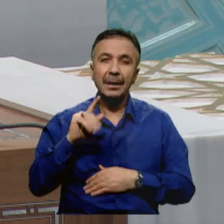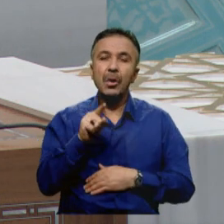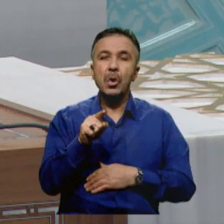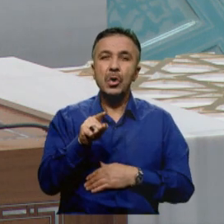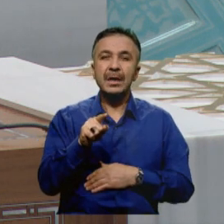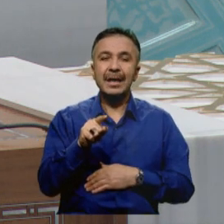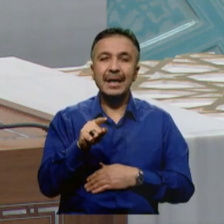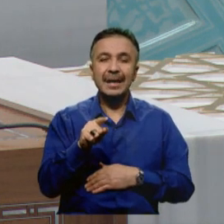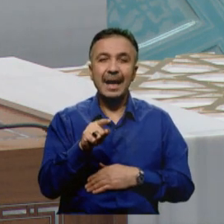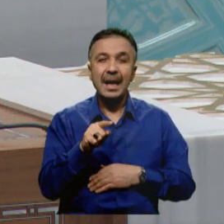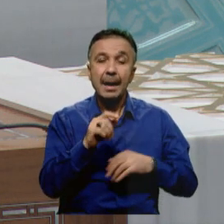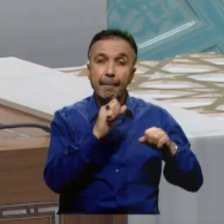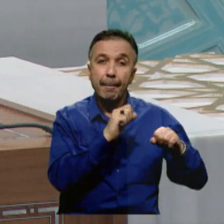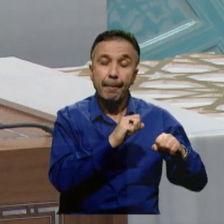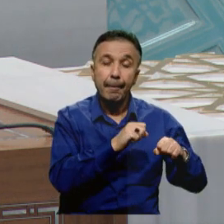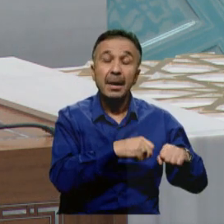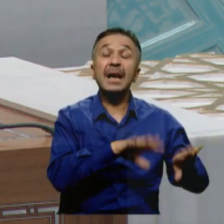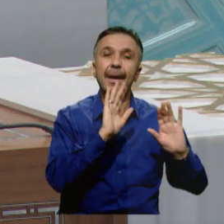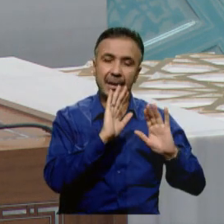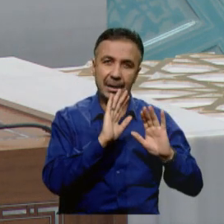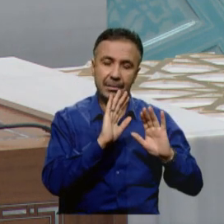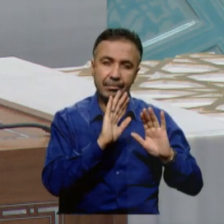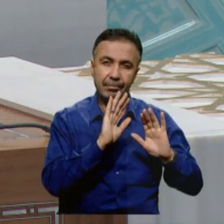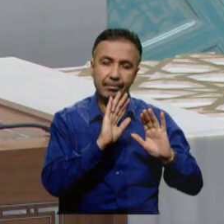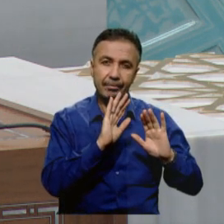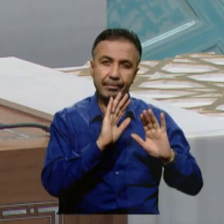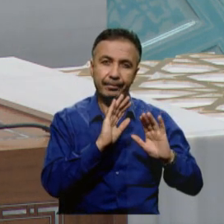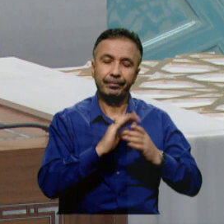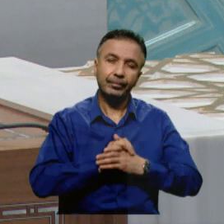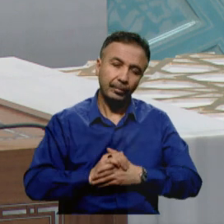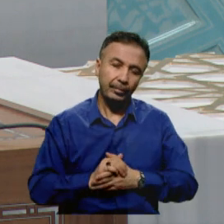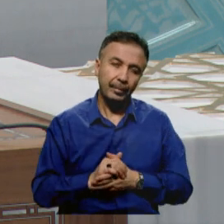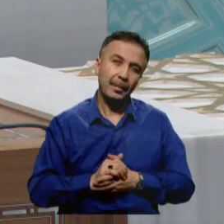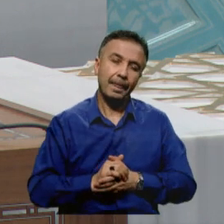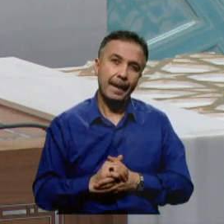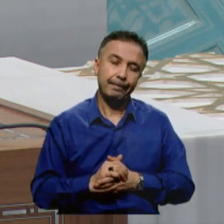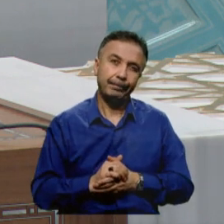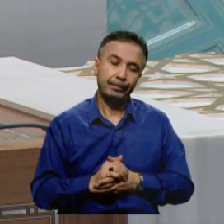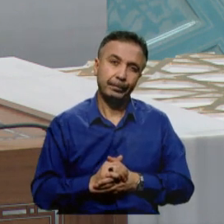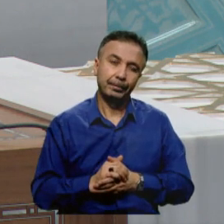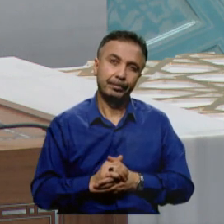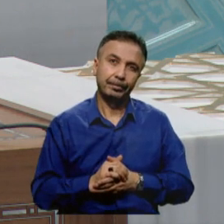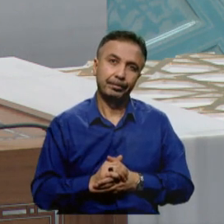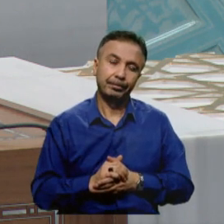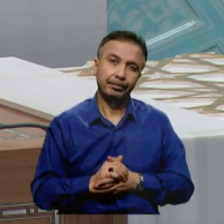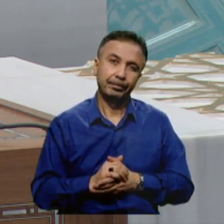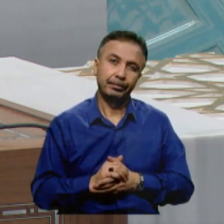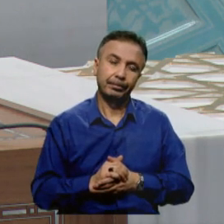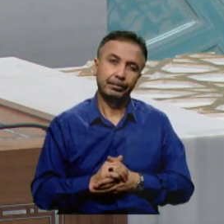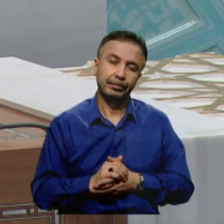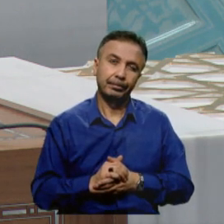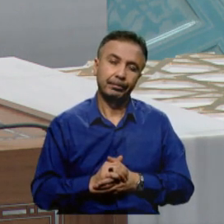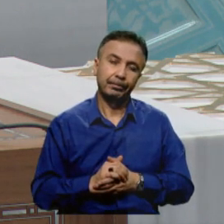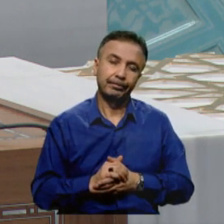şekilde bırakılacaklarını mı zannediyorlar? وَلَقَدْ فَتَنَّ الَّذ۪ينَ مِنْ قَبْلِهِمْ فَلَيَعْلَمَنَّ اللّٰهُ الَّذ۪ينَ